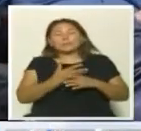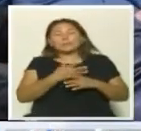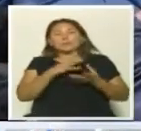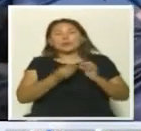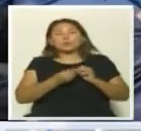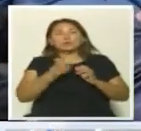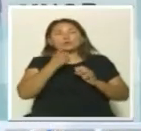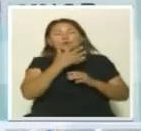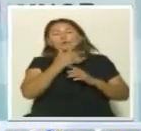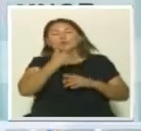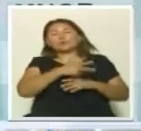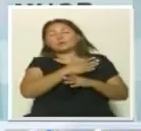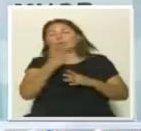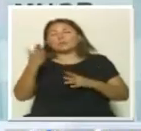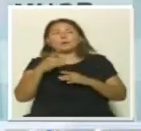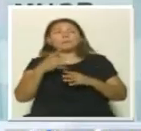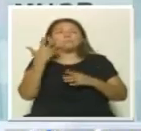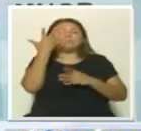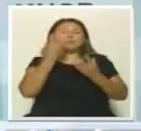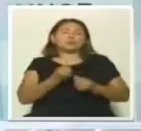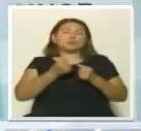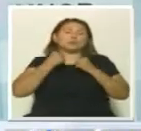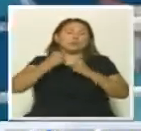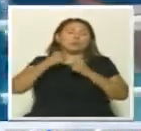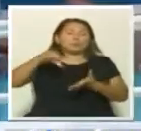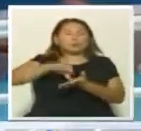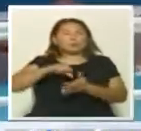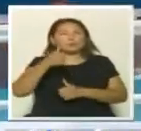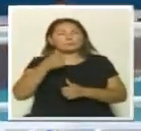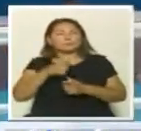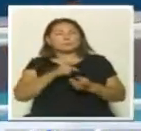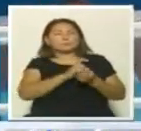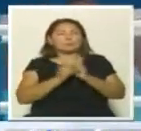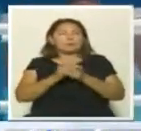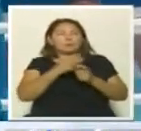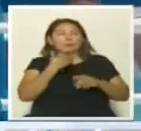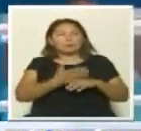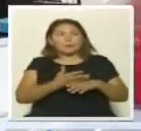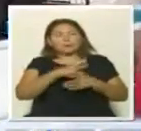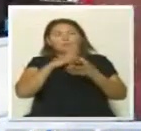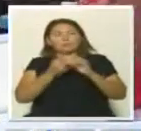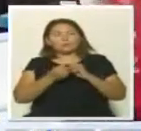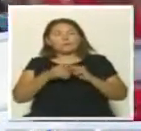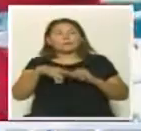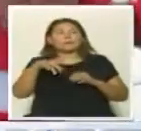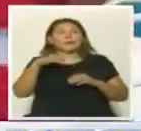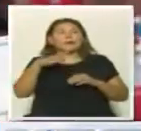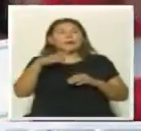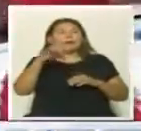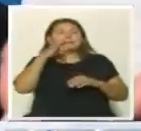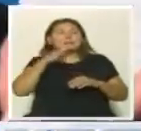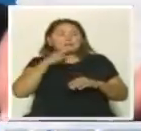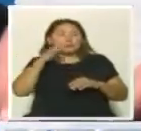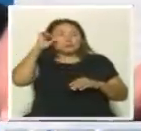келген 130-дан астам боксшы 5 күн бойы медальдарды сарапқа салды. Ақтығысында Қазақстан, Өзбекстан, Тайланд елінің өкілдері өнер